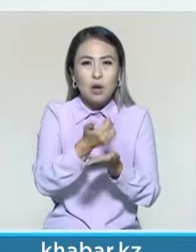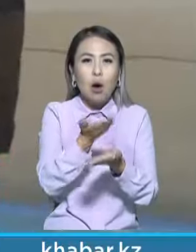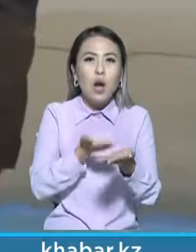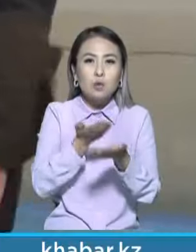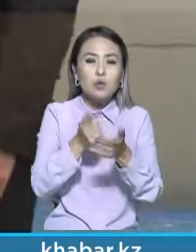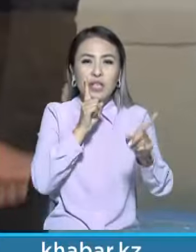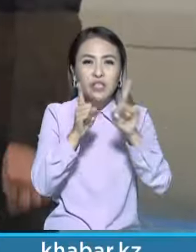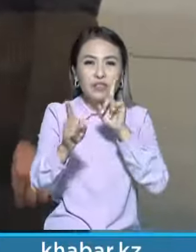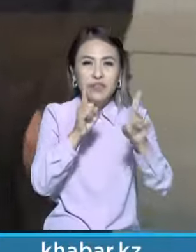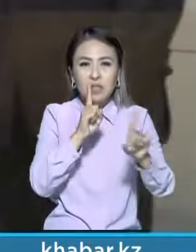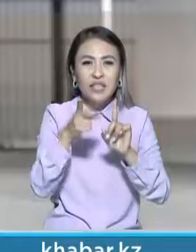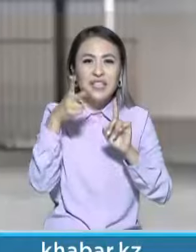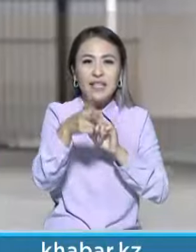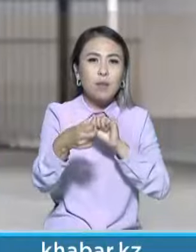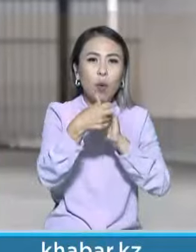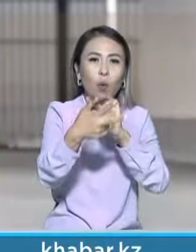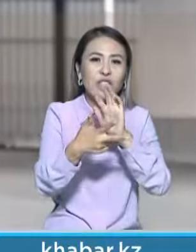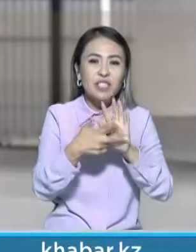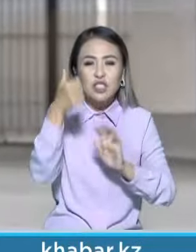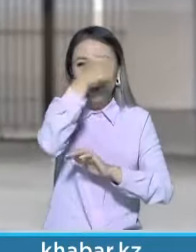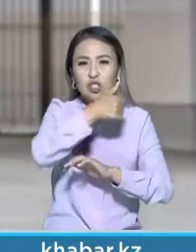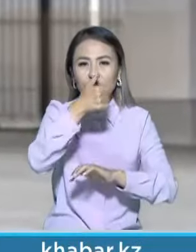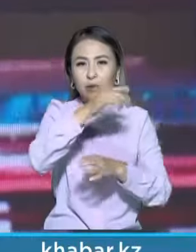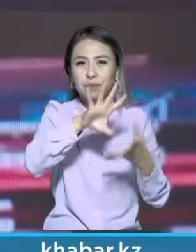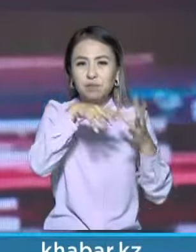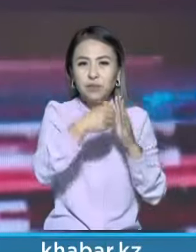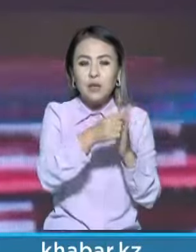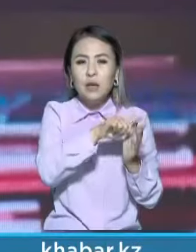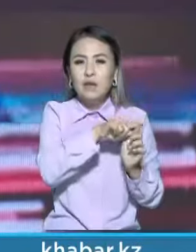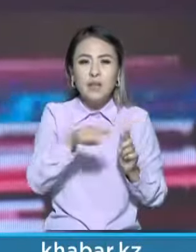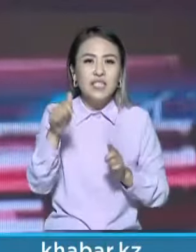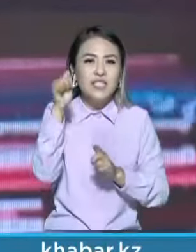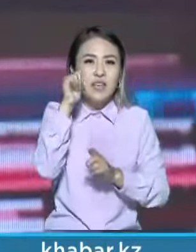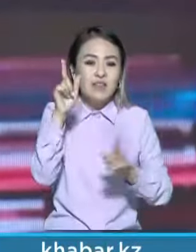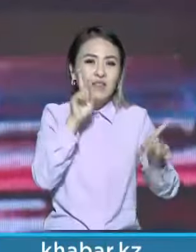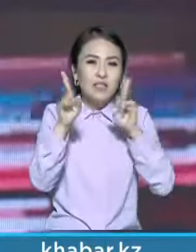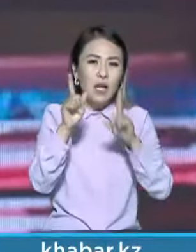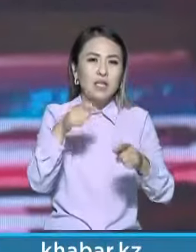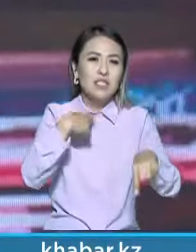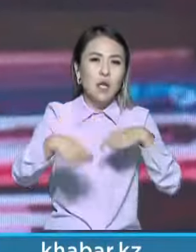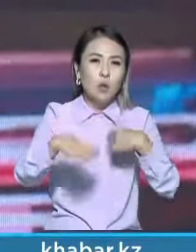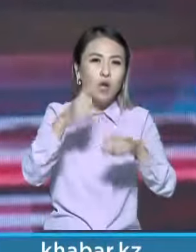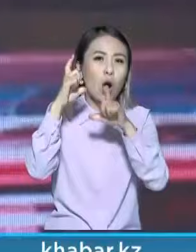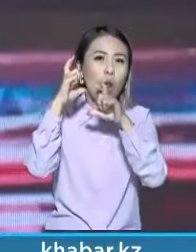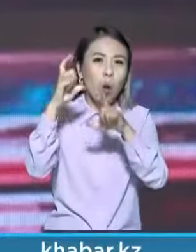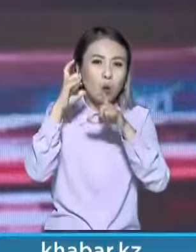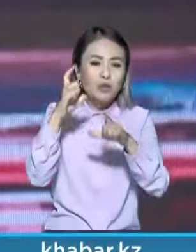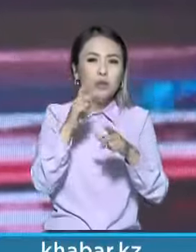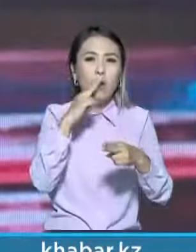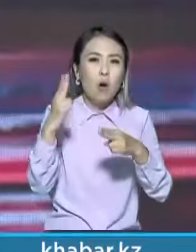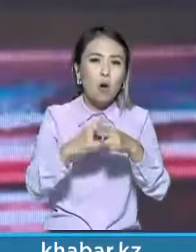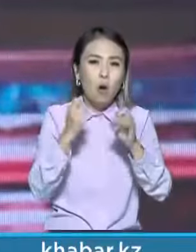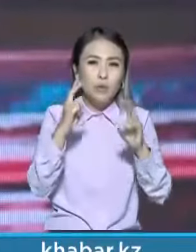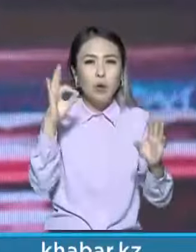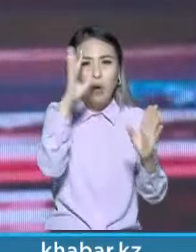консультативтік кездесуі 2018 жылдан бері өтіп келеді. Ертеңгі басқосуда сауда, логистика, экология, қауіпсіздік